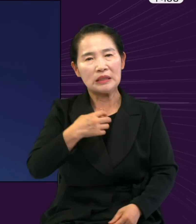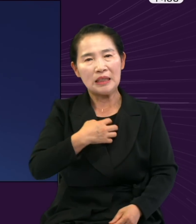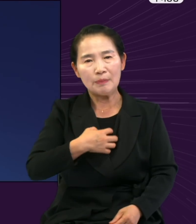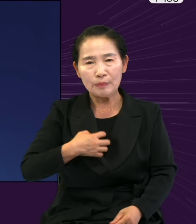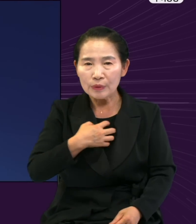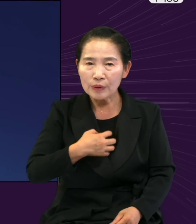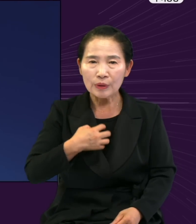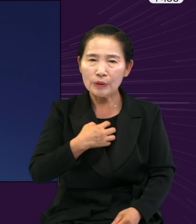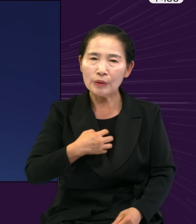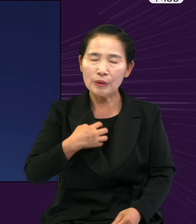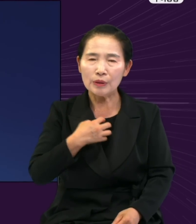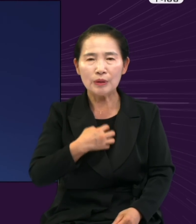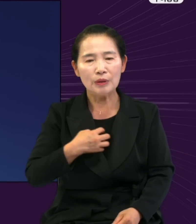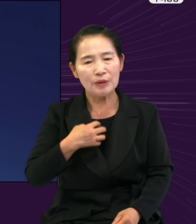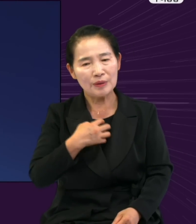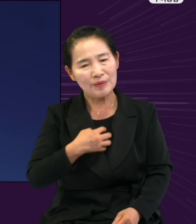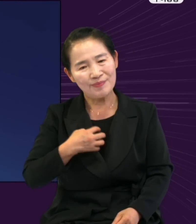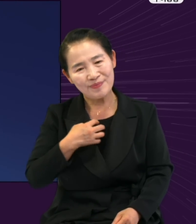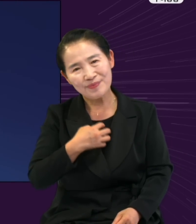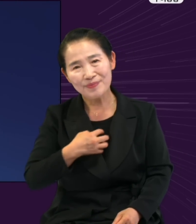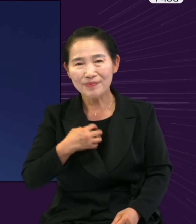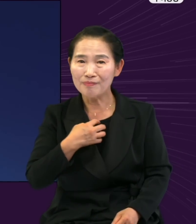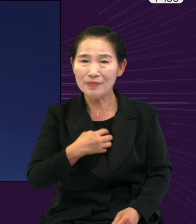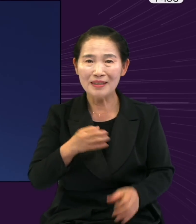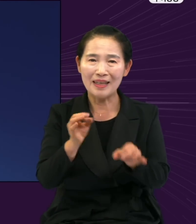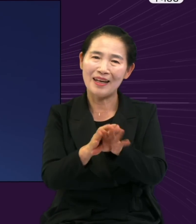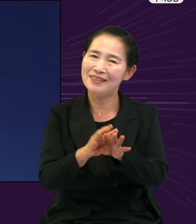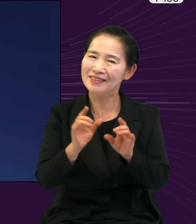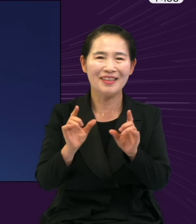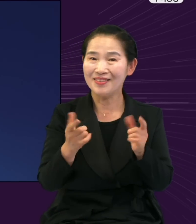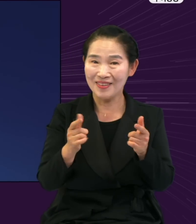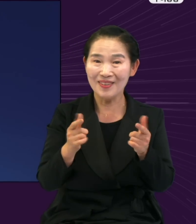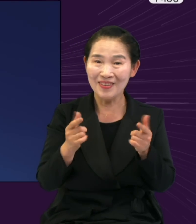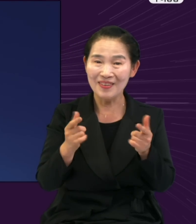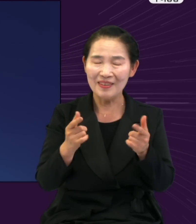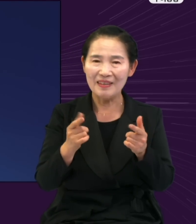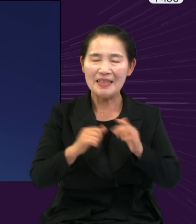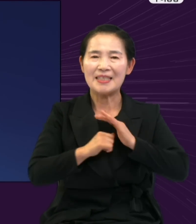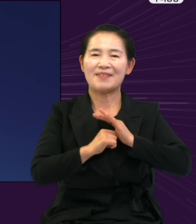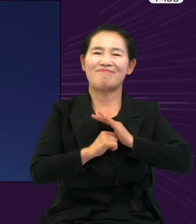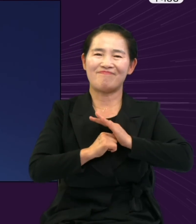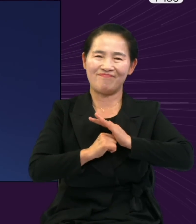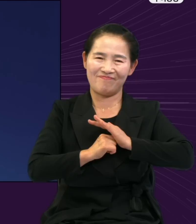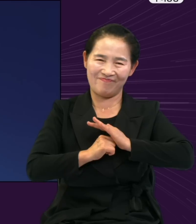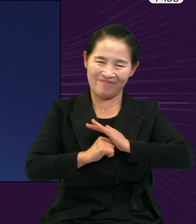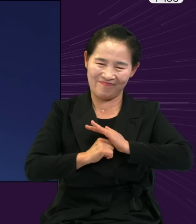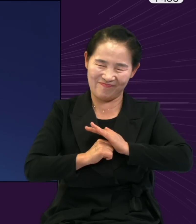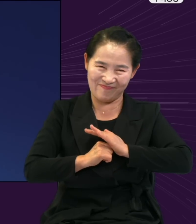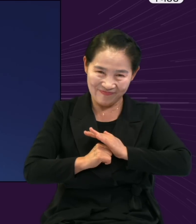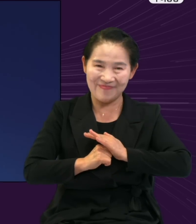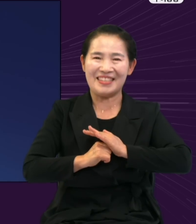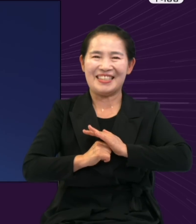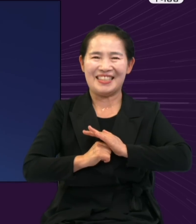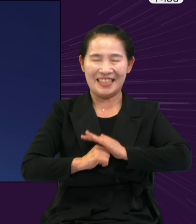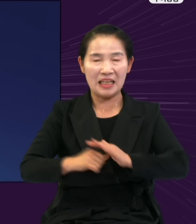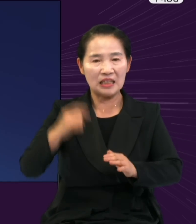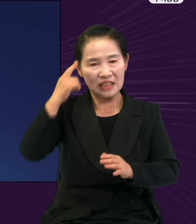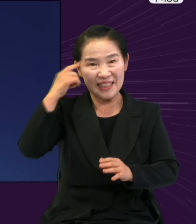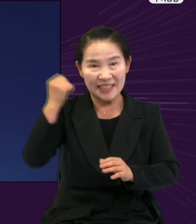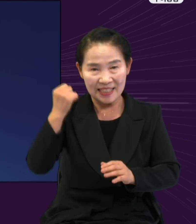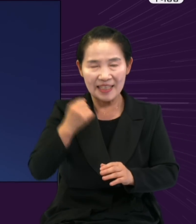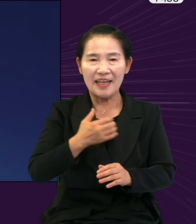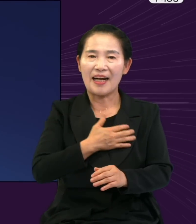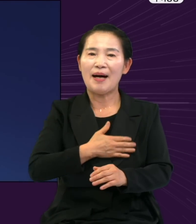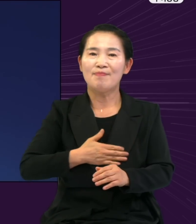슬픔은 제가 오롯이 감당해야 했습니다. 이 버팀의 시간은 내 의지와 감정과